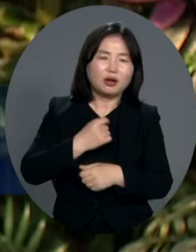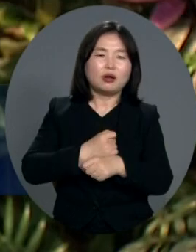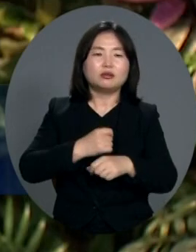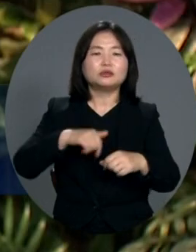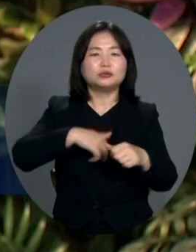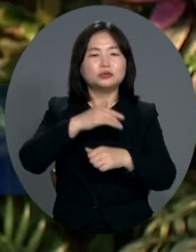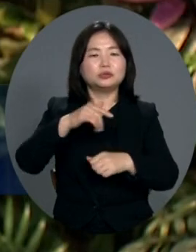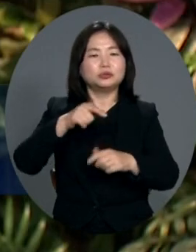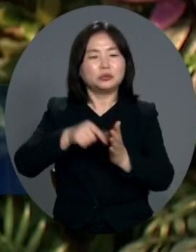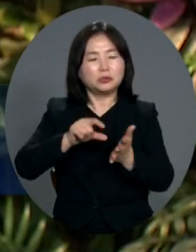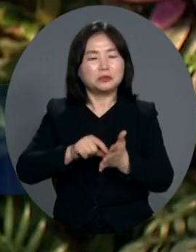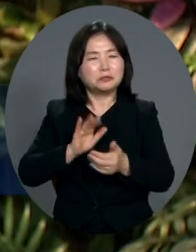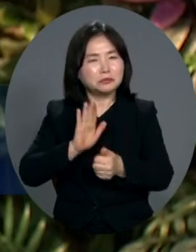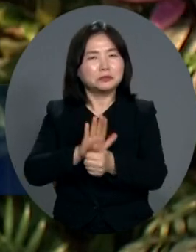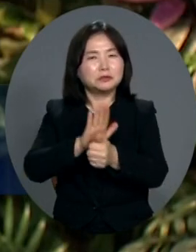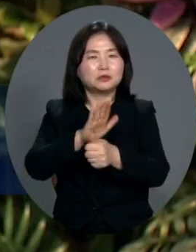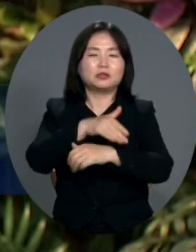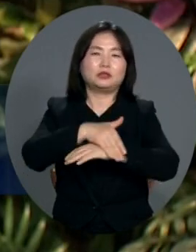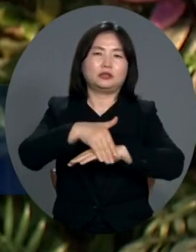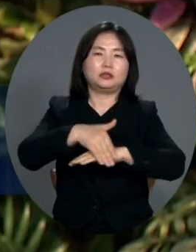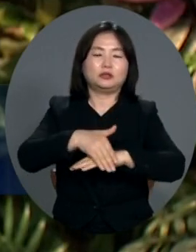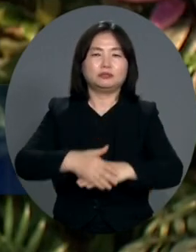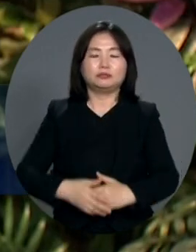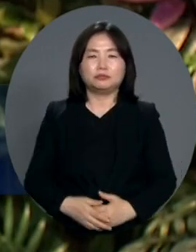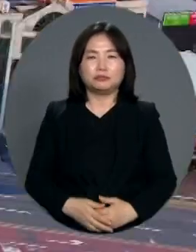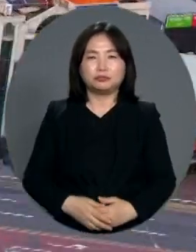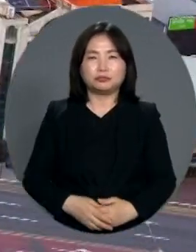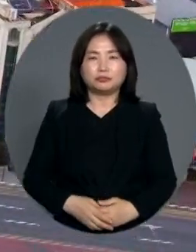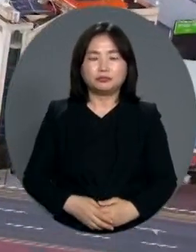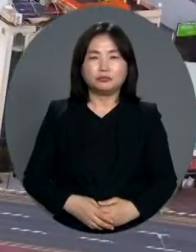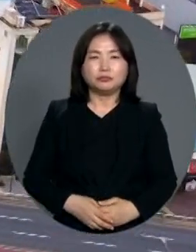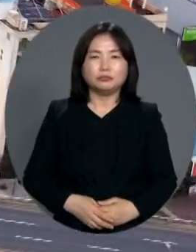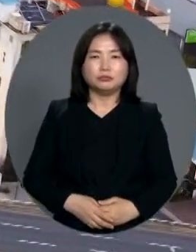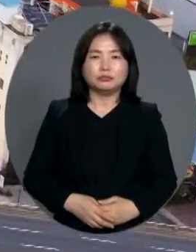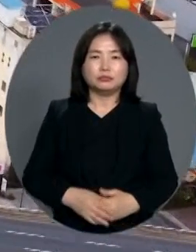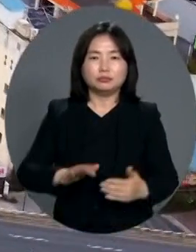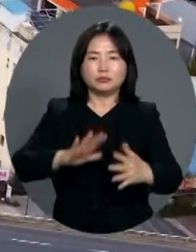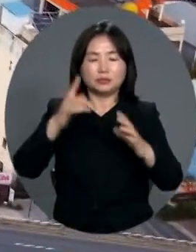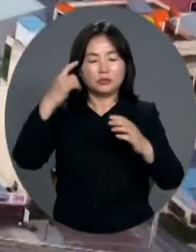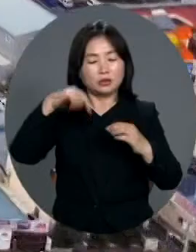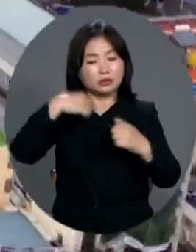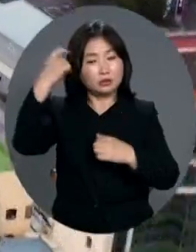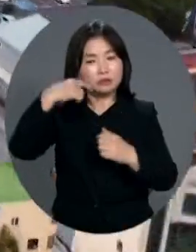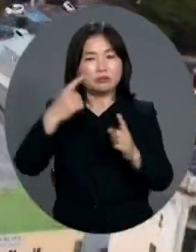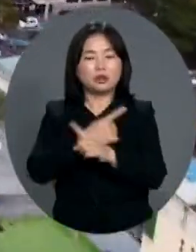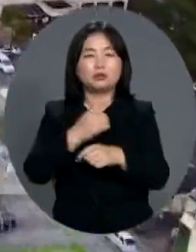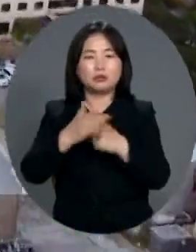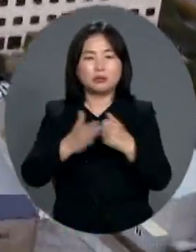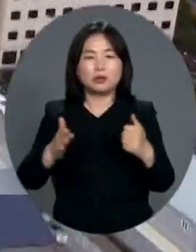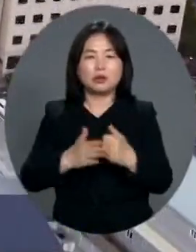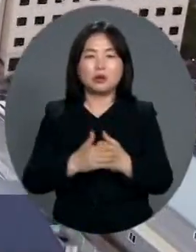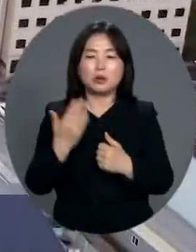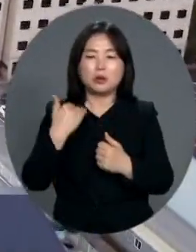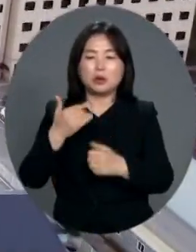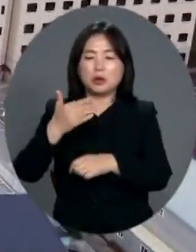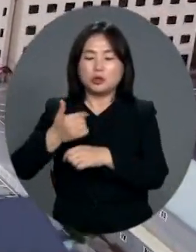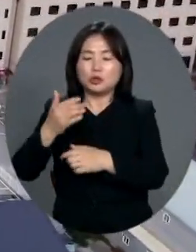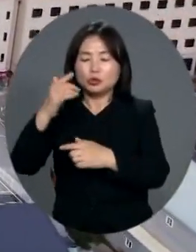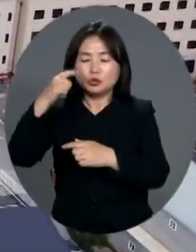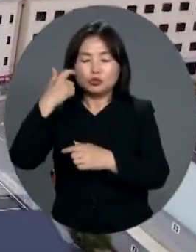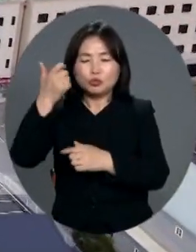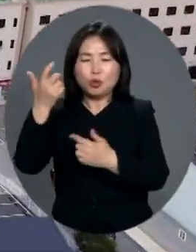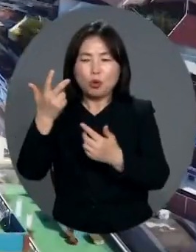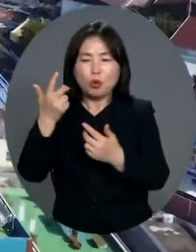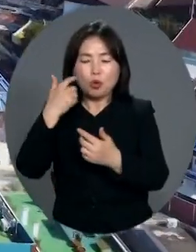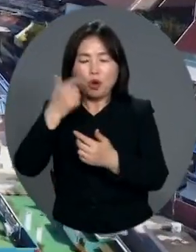정도의 총체적인 그런 지원을 해나갈 것입니다. 변화된 분위기를 반영하듯 최근 마감된 추모공원